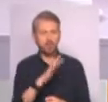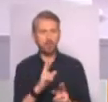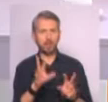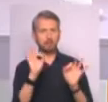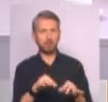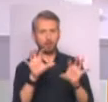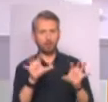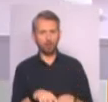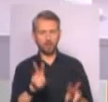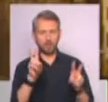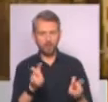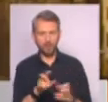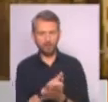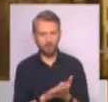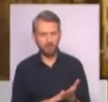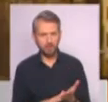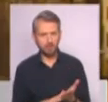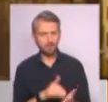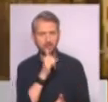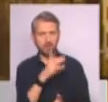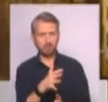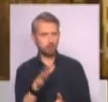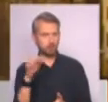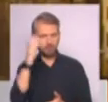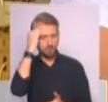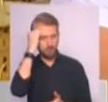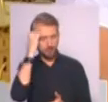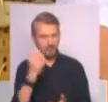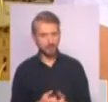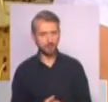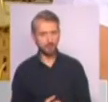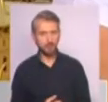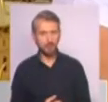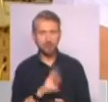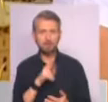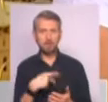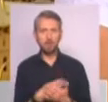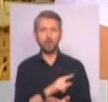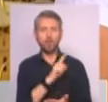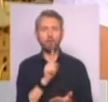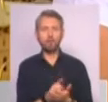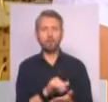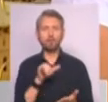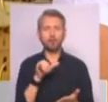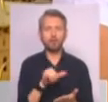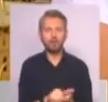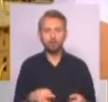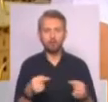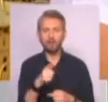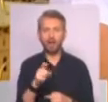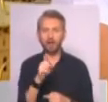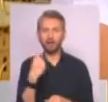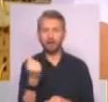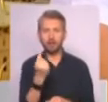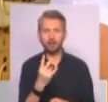закон називається, вибачте, не можу все на пам'ять пам'ятати, передбачено обов'язок встановити відповідні газові